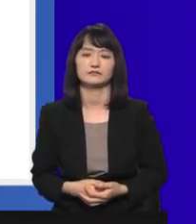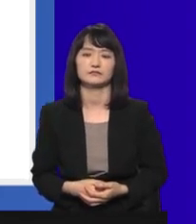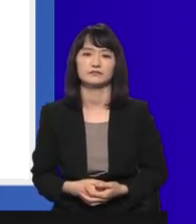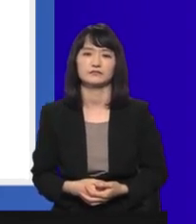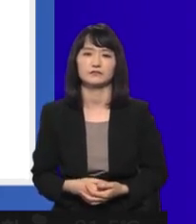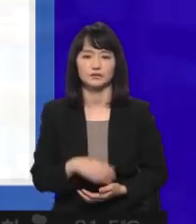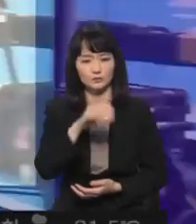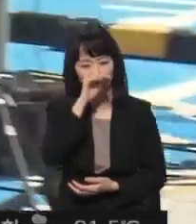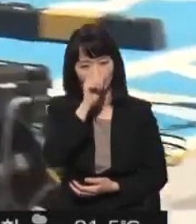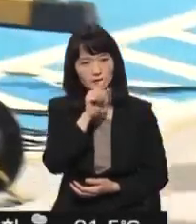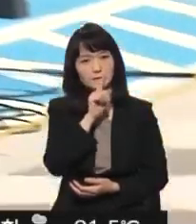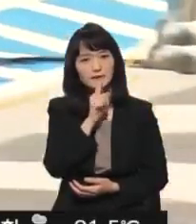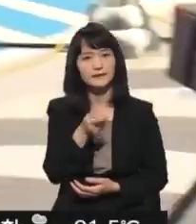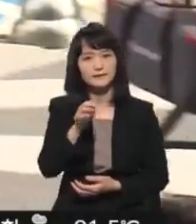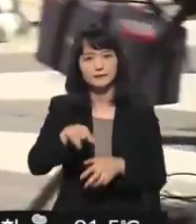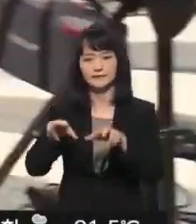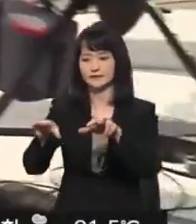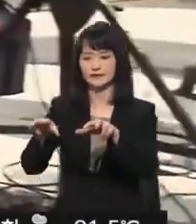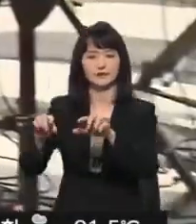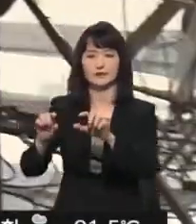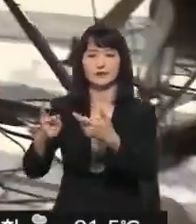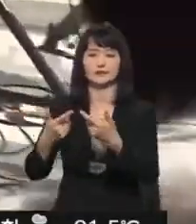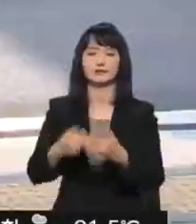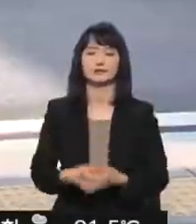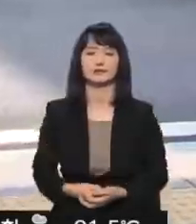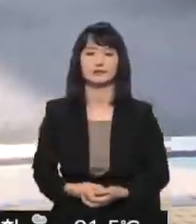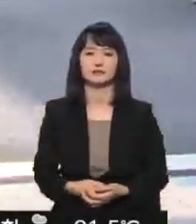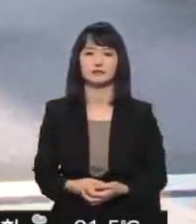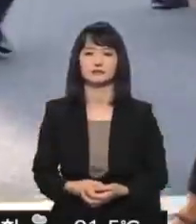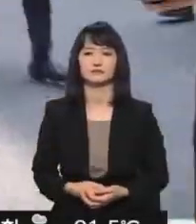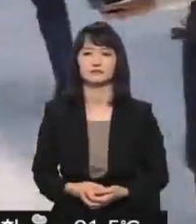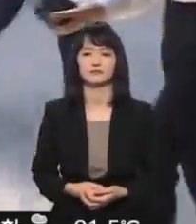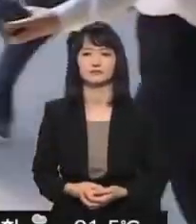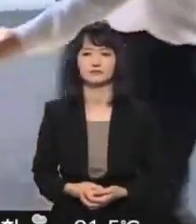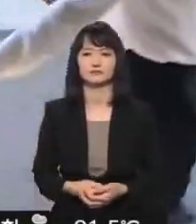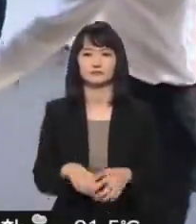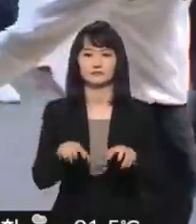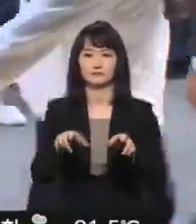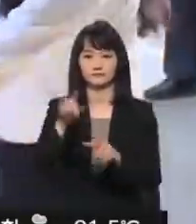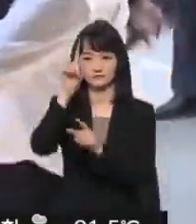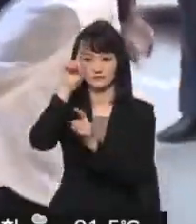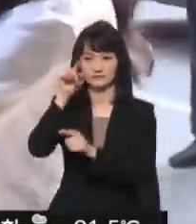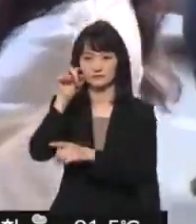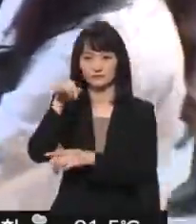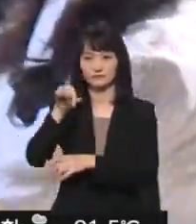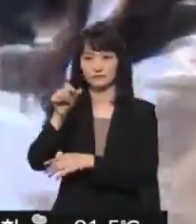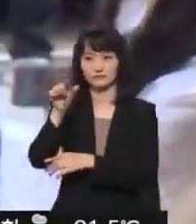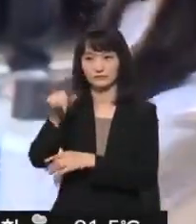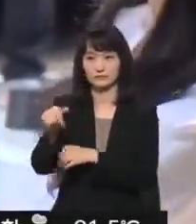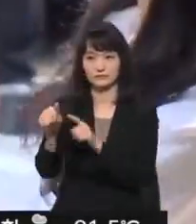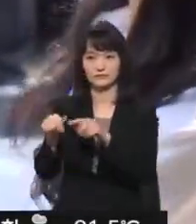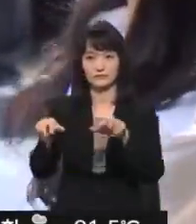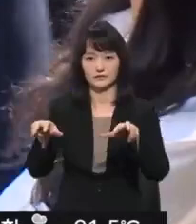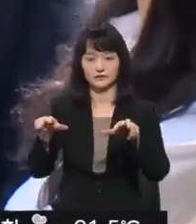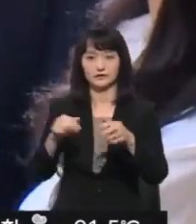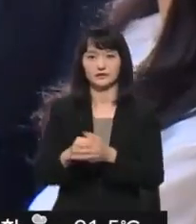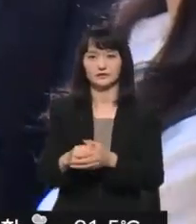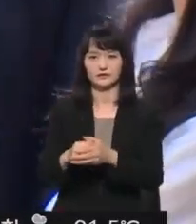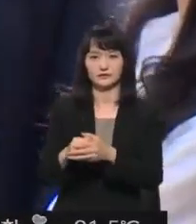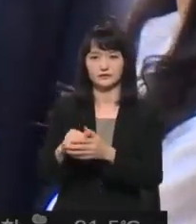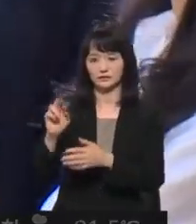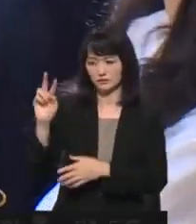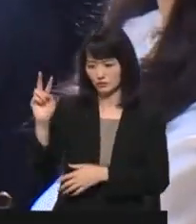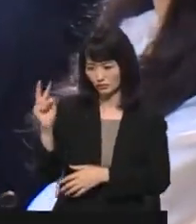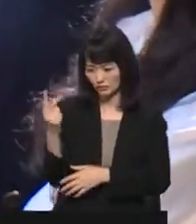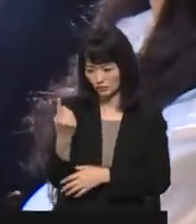없다 라고 했습니다 이전 대표 뭐 끝까지 가겠다는 입장으로 봐야 그렇죠 이제는 그 다리를 모건 너도 한참 건넜고 돌이키기 쉽지 않은